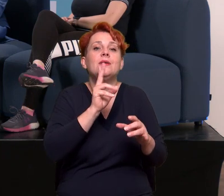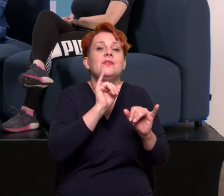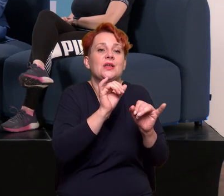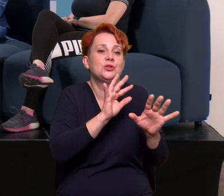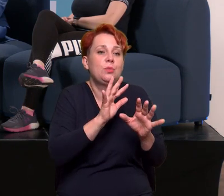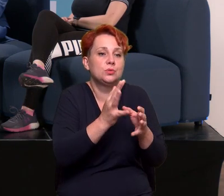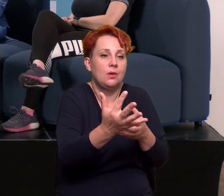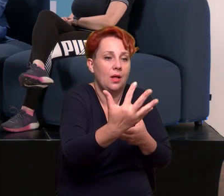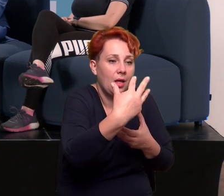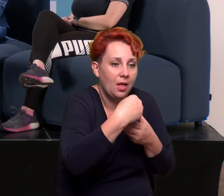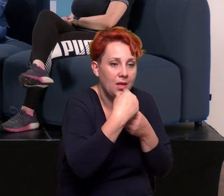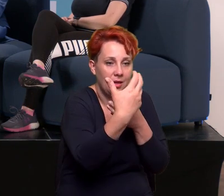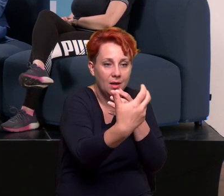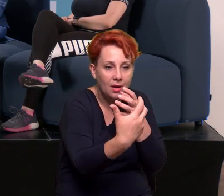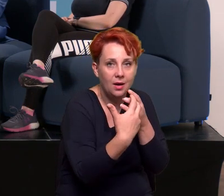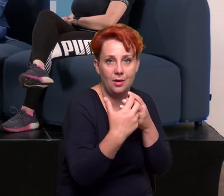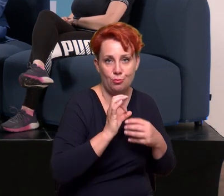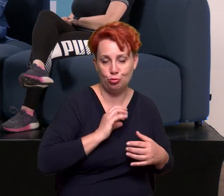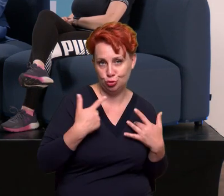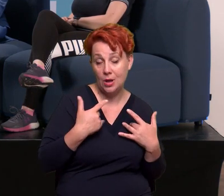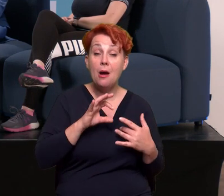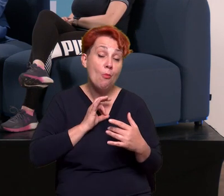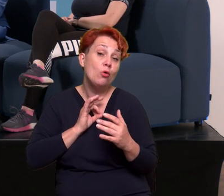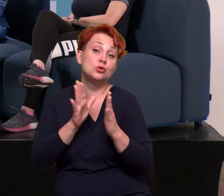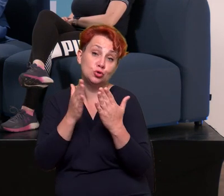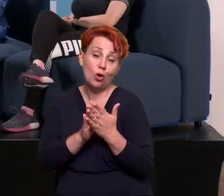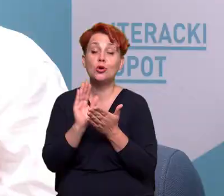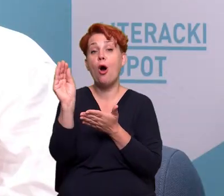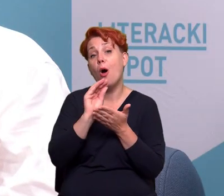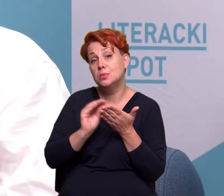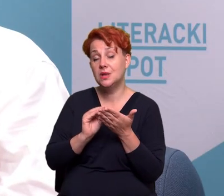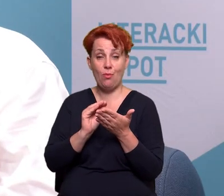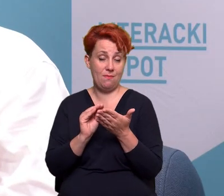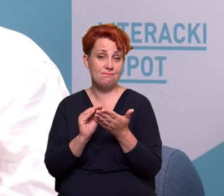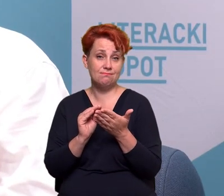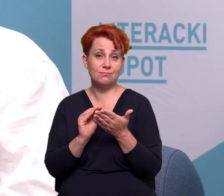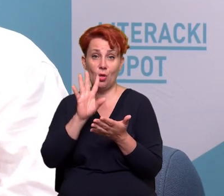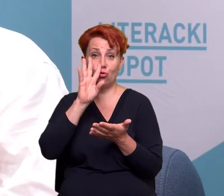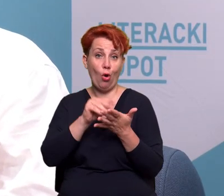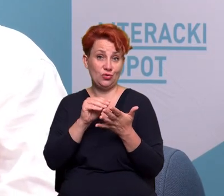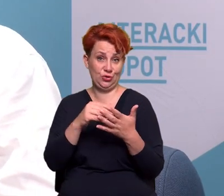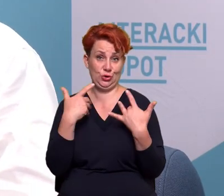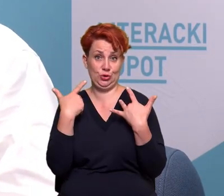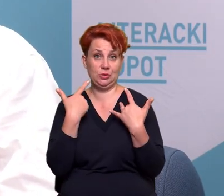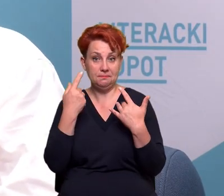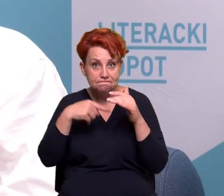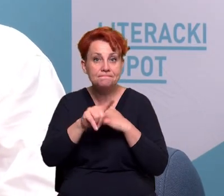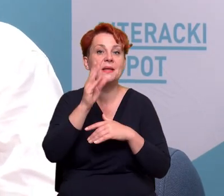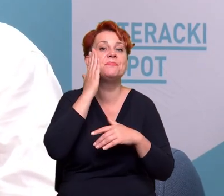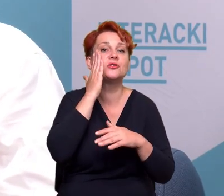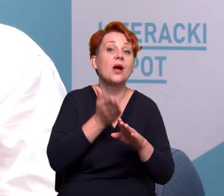zaadoptować. No, ja opisałem w mojej książce doświadczenie życia w tym mieszkaniu, w którym mieszkali